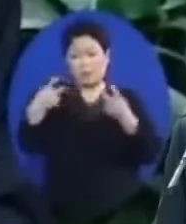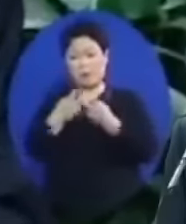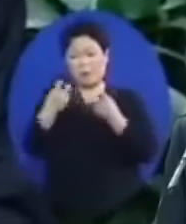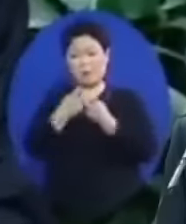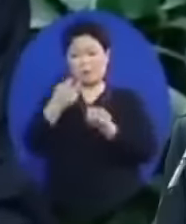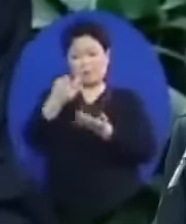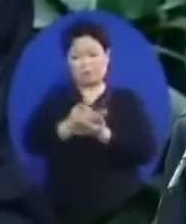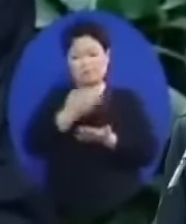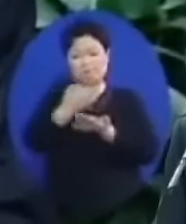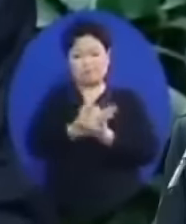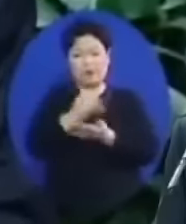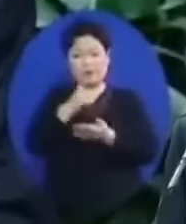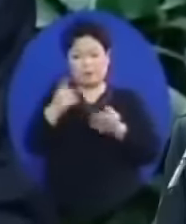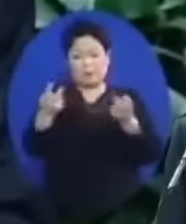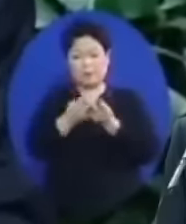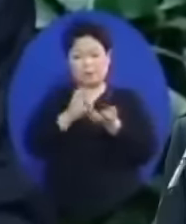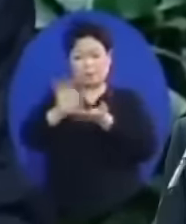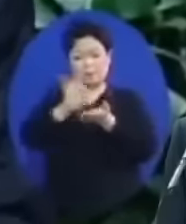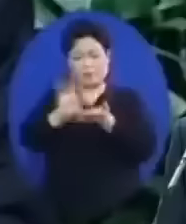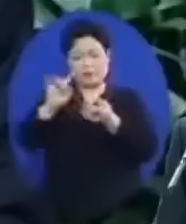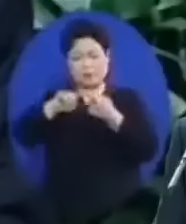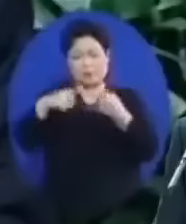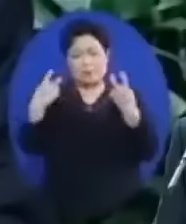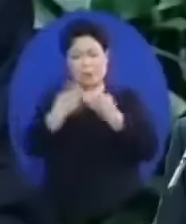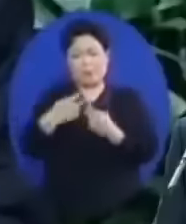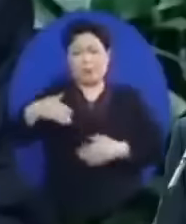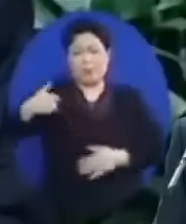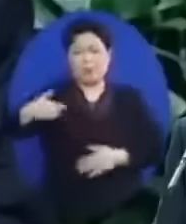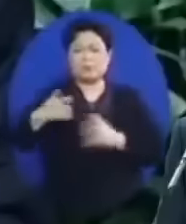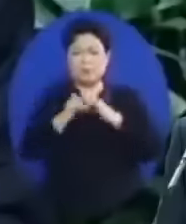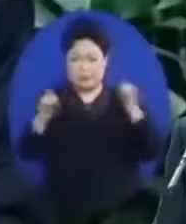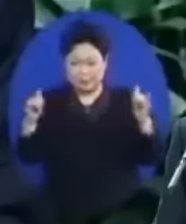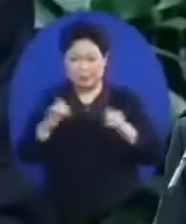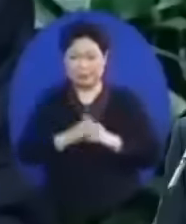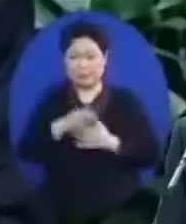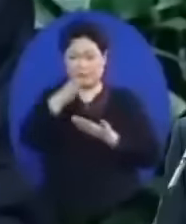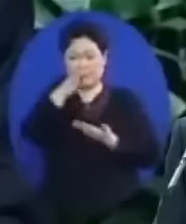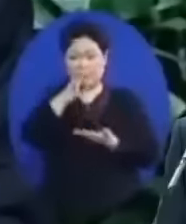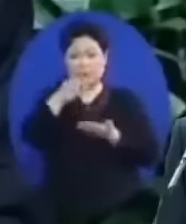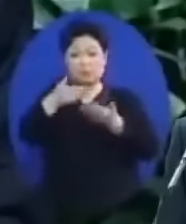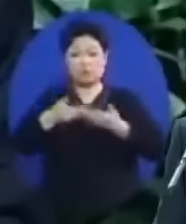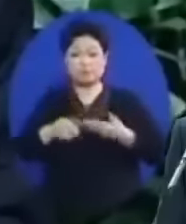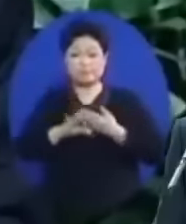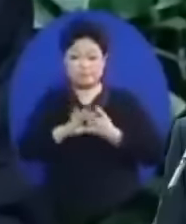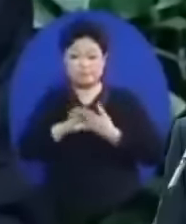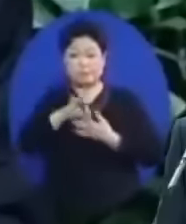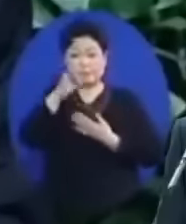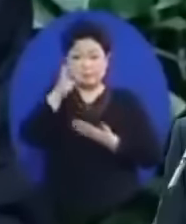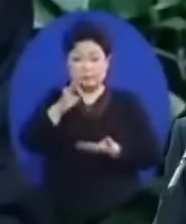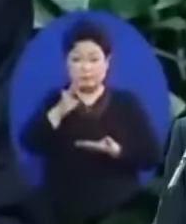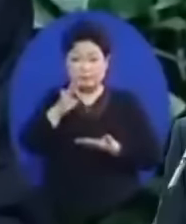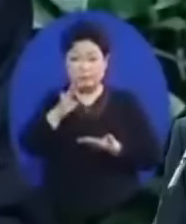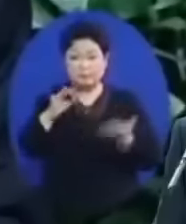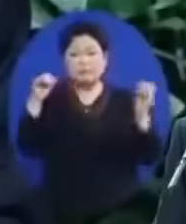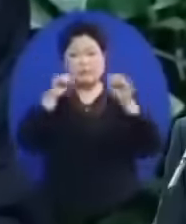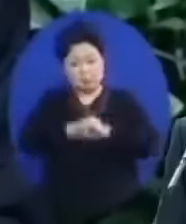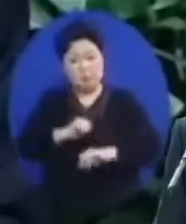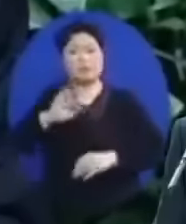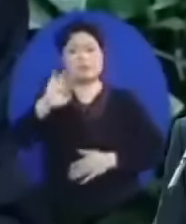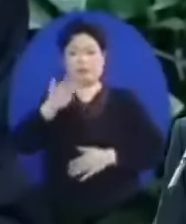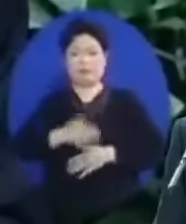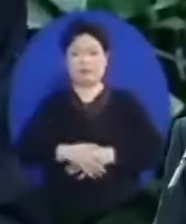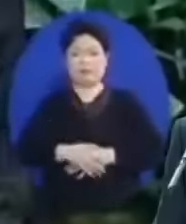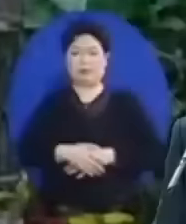모아서 어떻게 쓰느냐 그 방법을 알지 못하는 사람은 재산을 주면 재산이 망조가 되고 마는